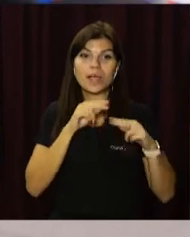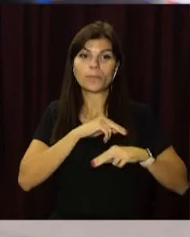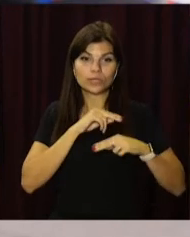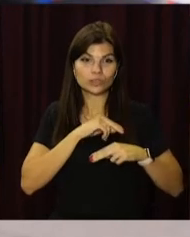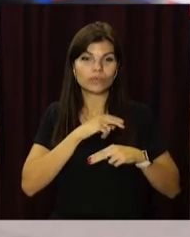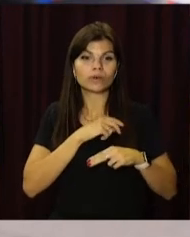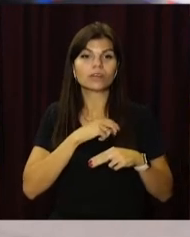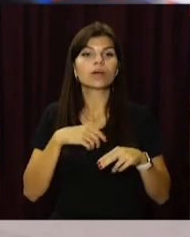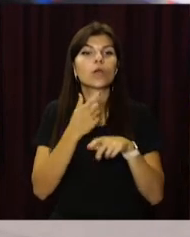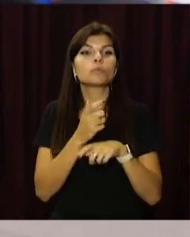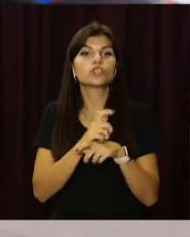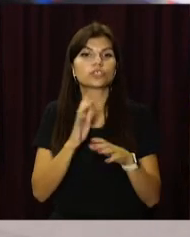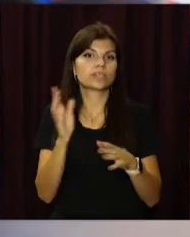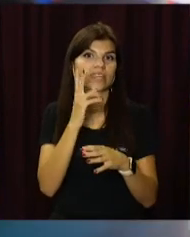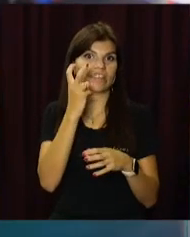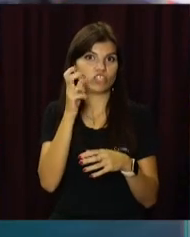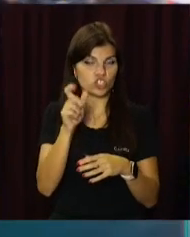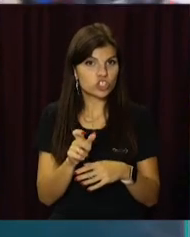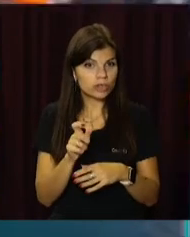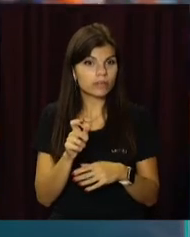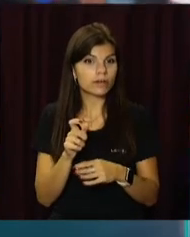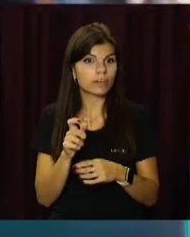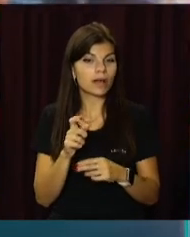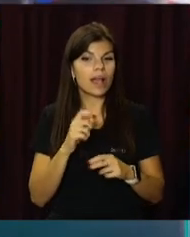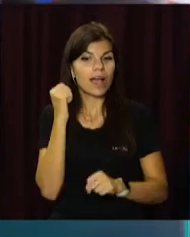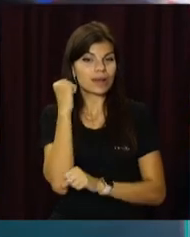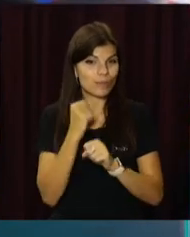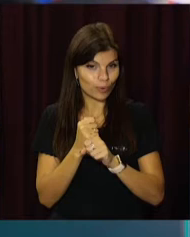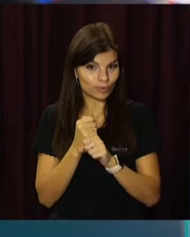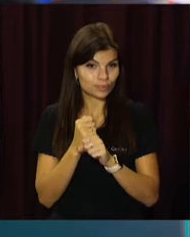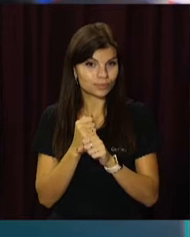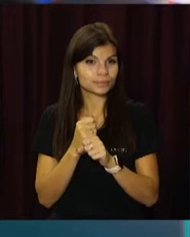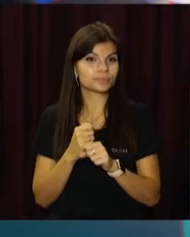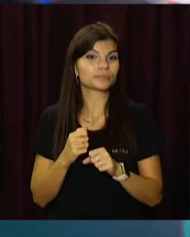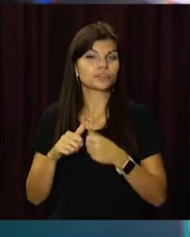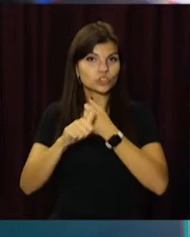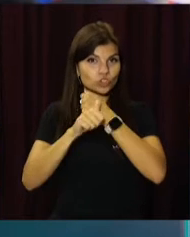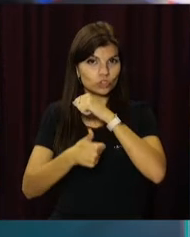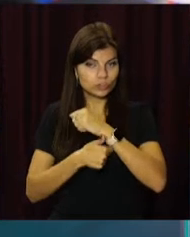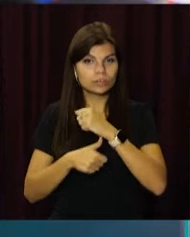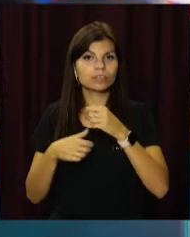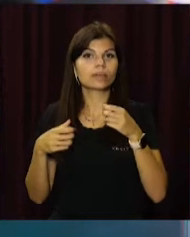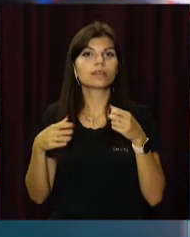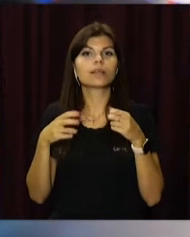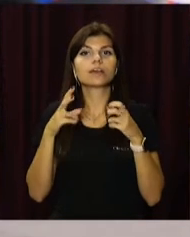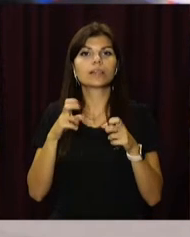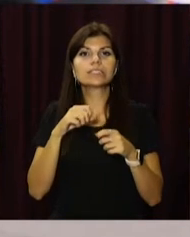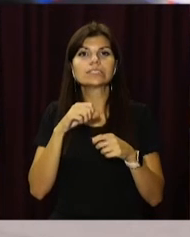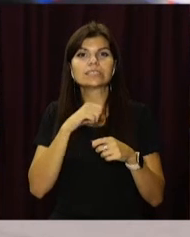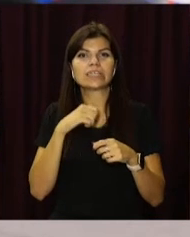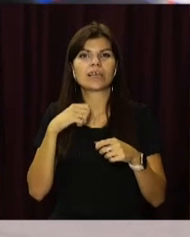Працювали більш як 200 чоловік робітників, 16 одиниць